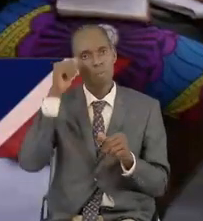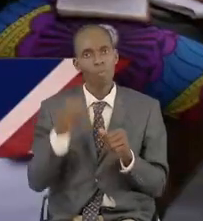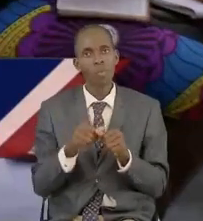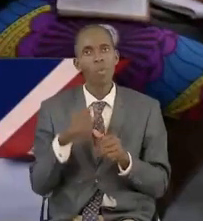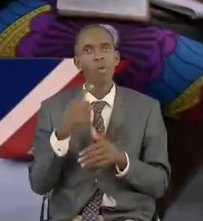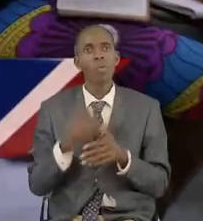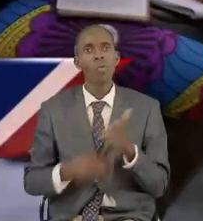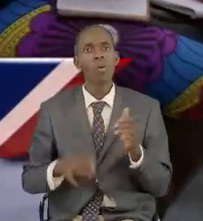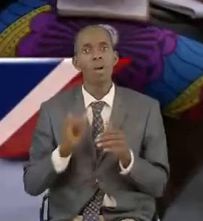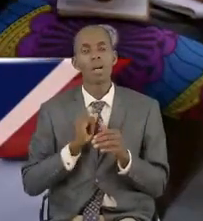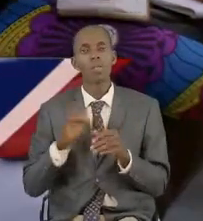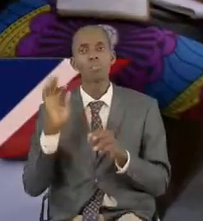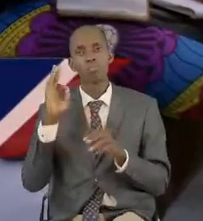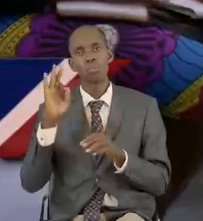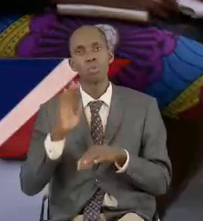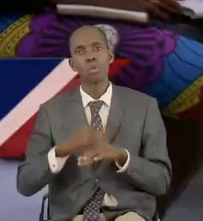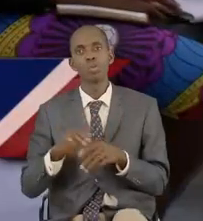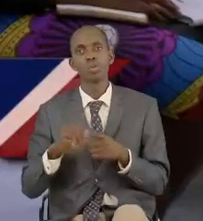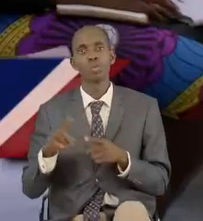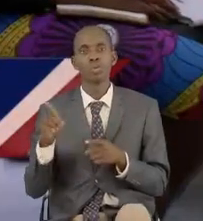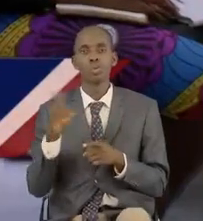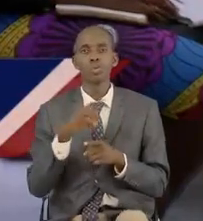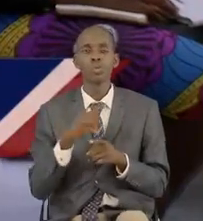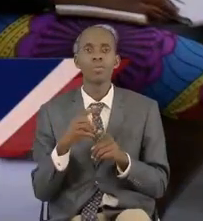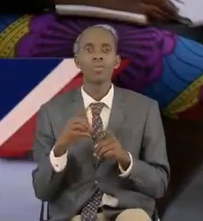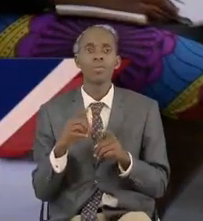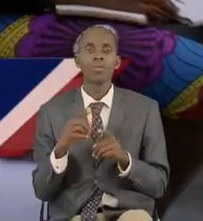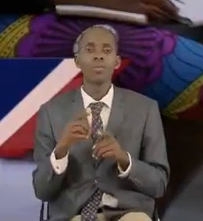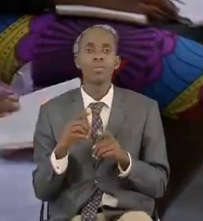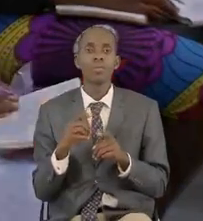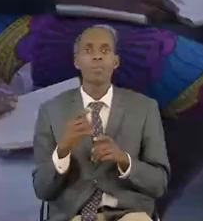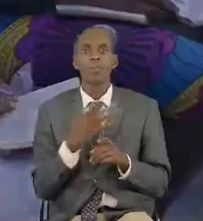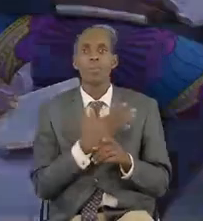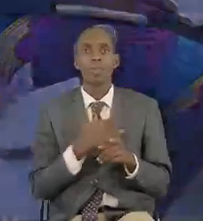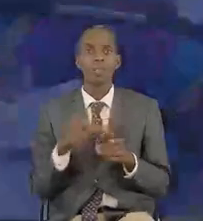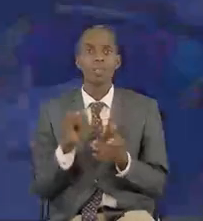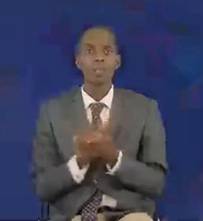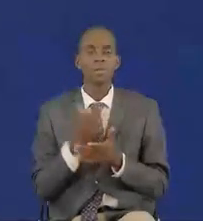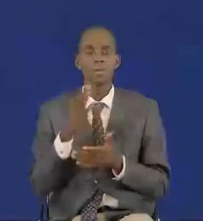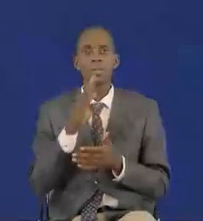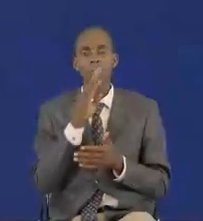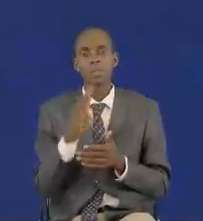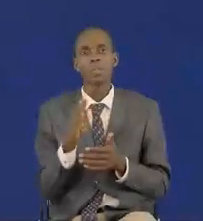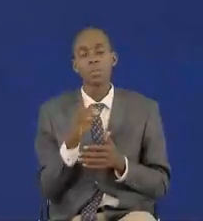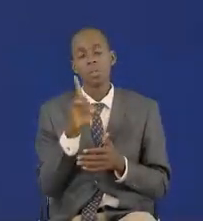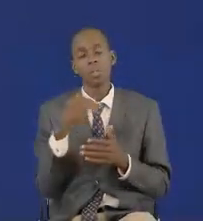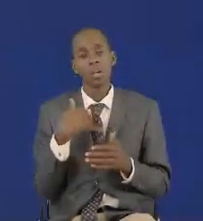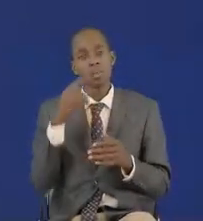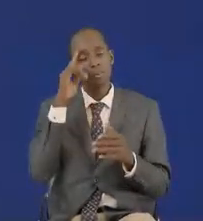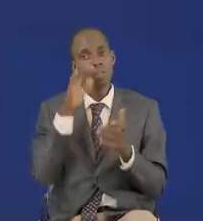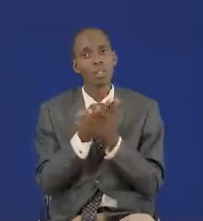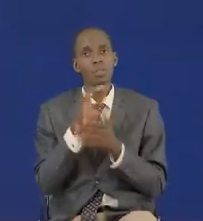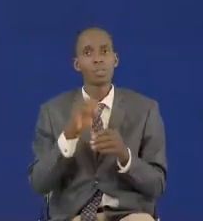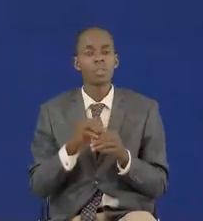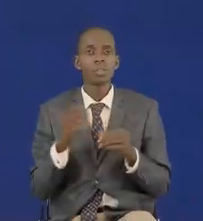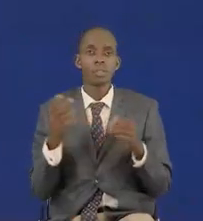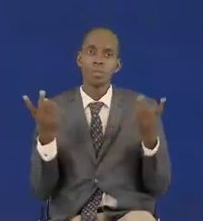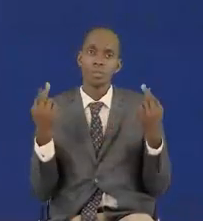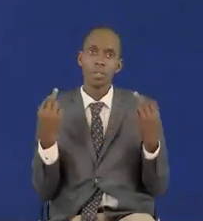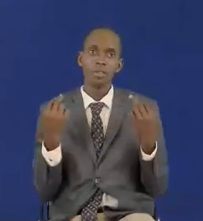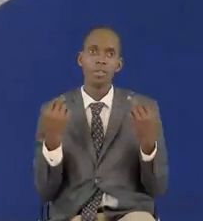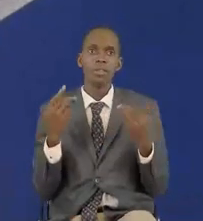annoncer autrement vous auriez cru en vain